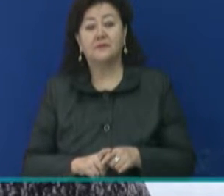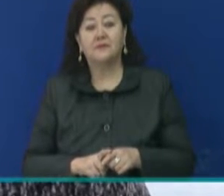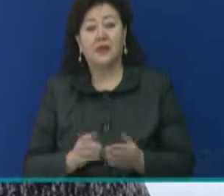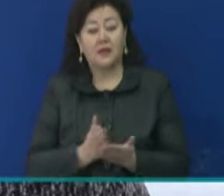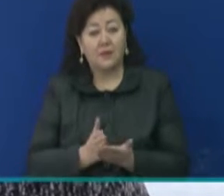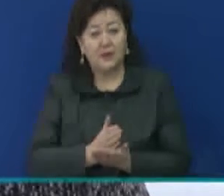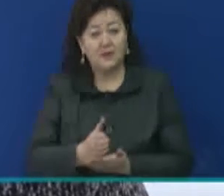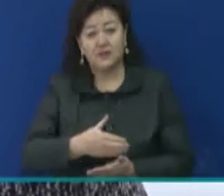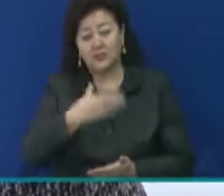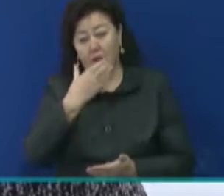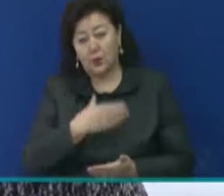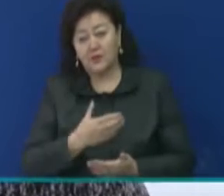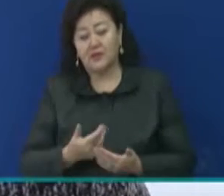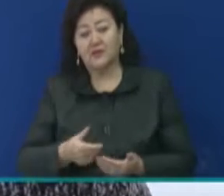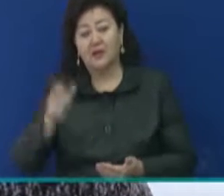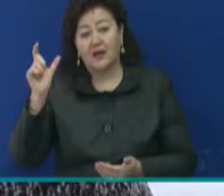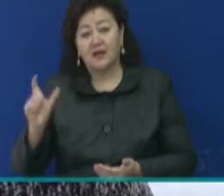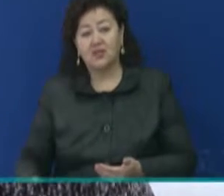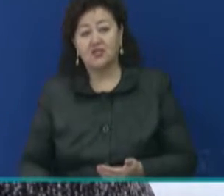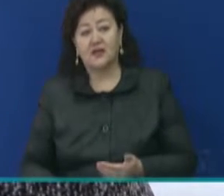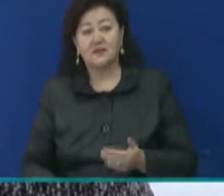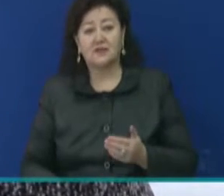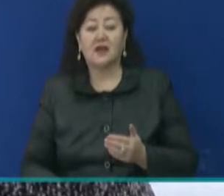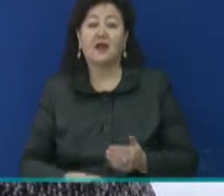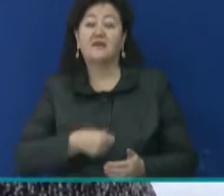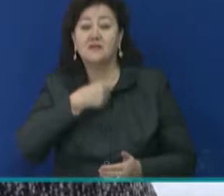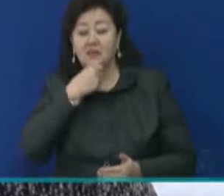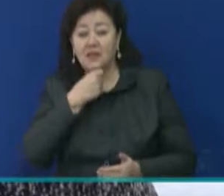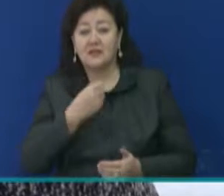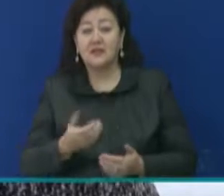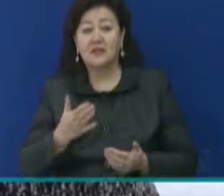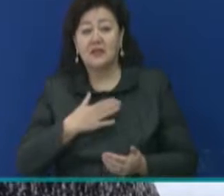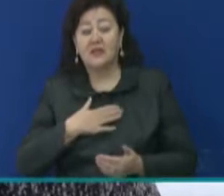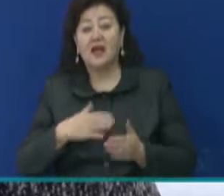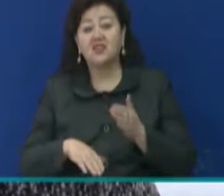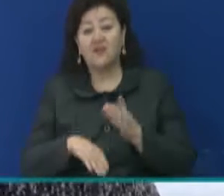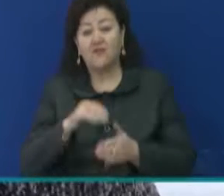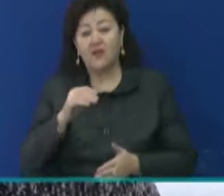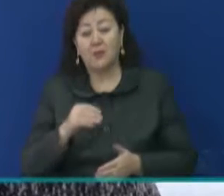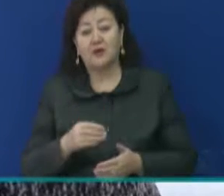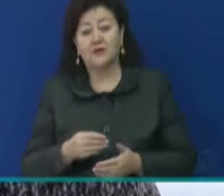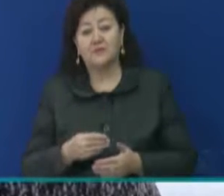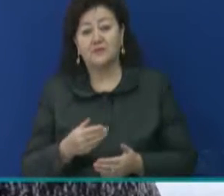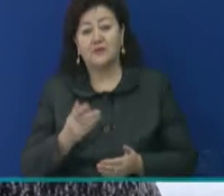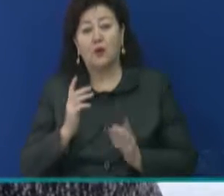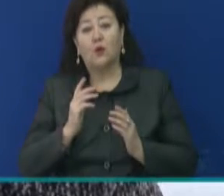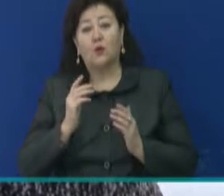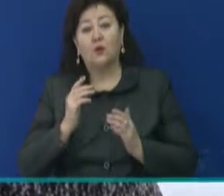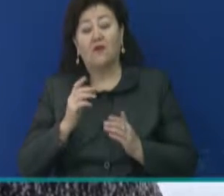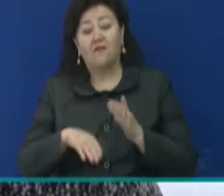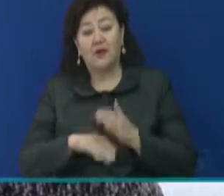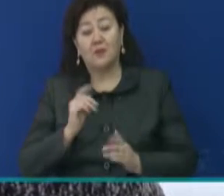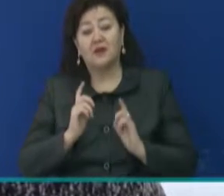политическая культура это Гражданская зрелость это наш выбор и он направлен